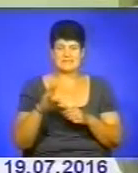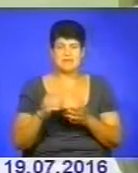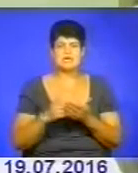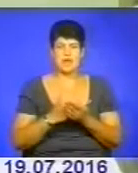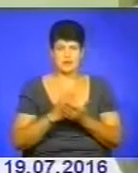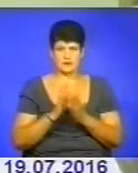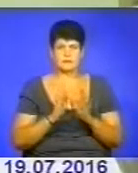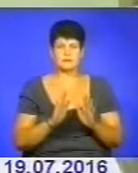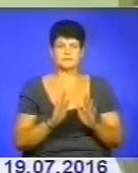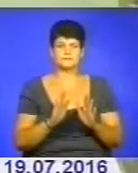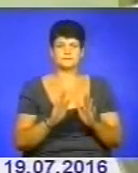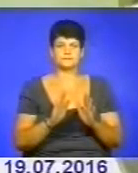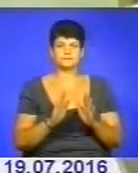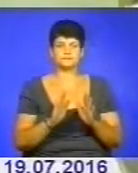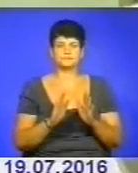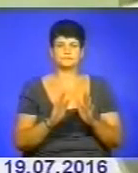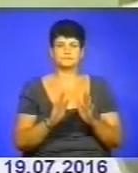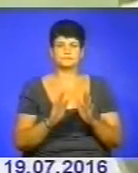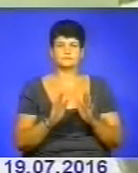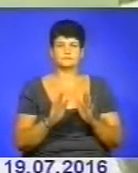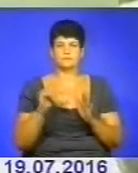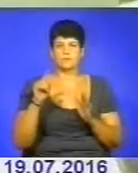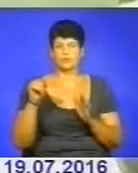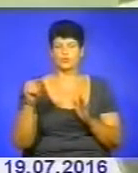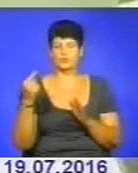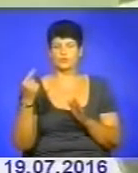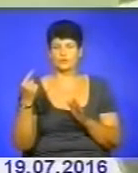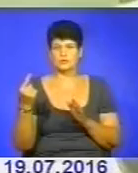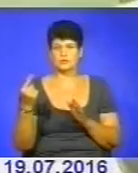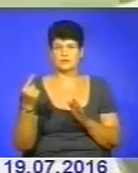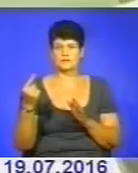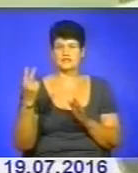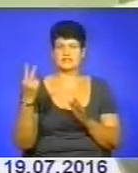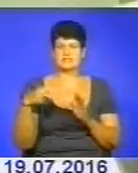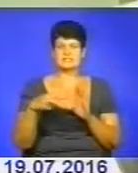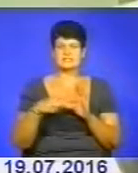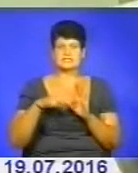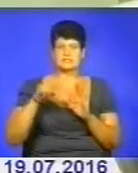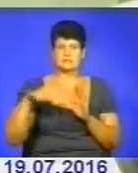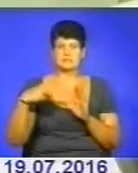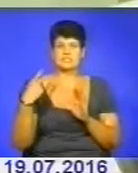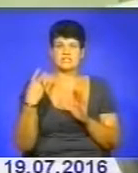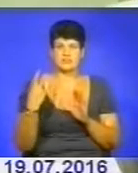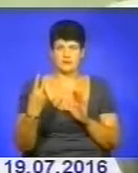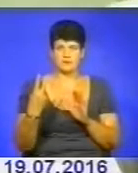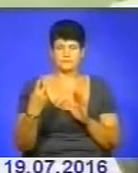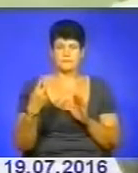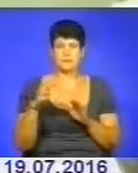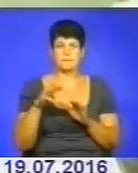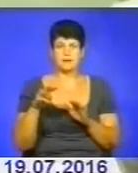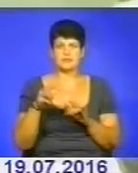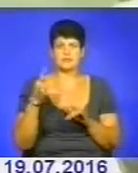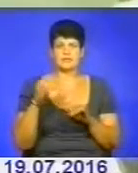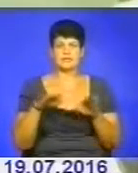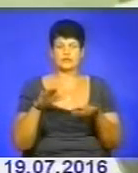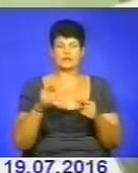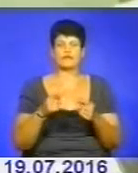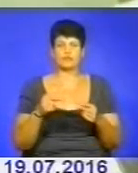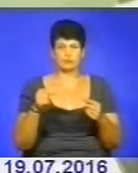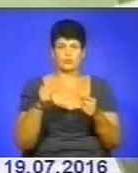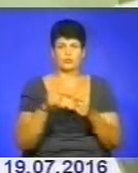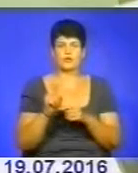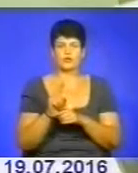день поступила нова партія дині з Херсонської області. На даний час ми провели два аналізи у двох власників – Насіров і